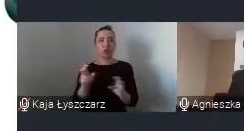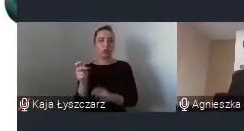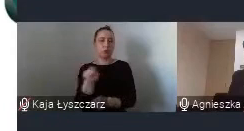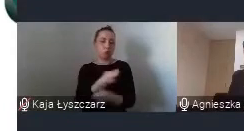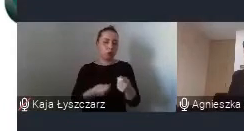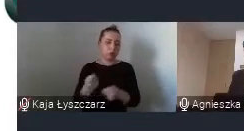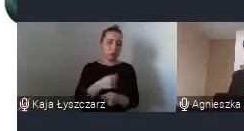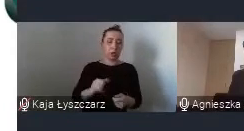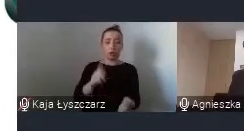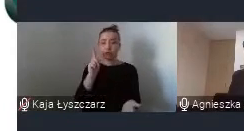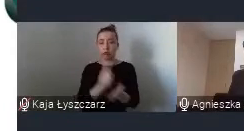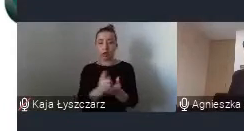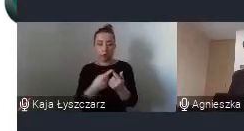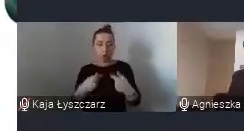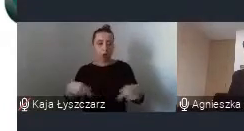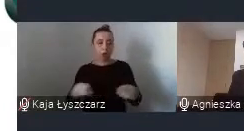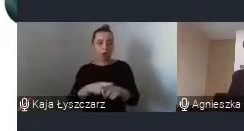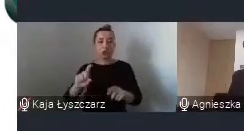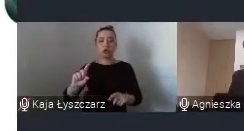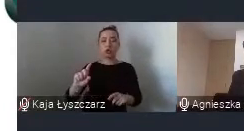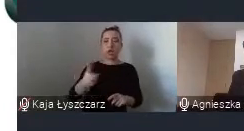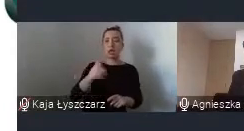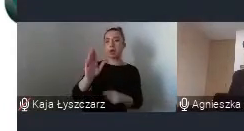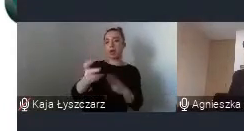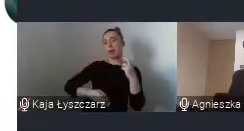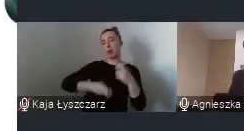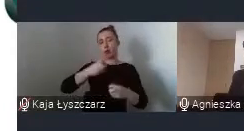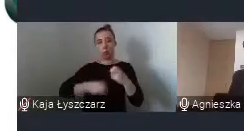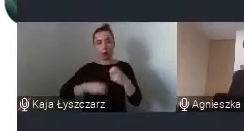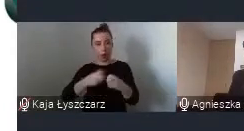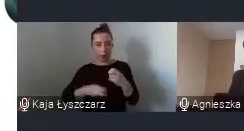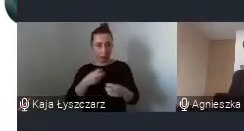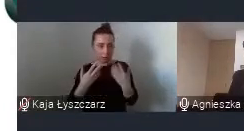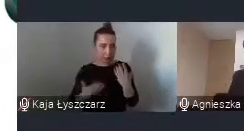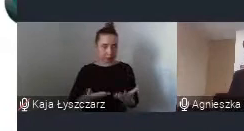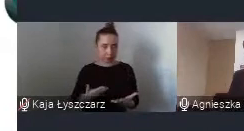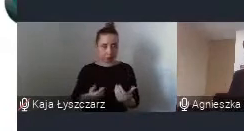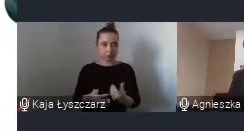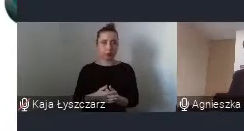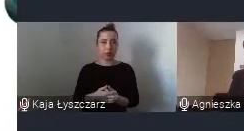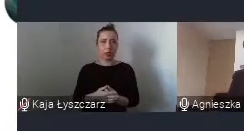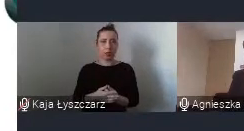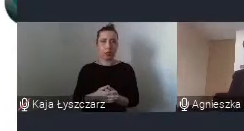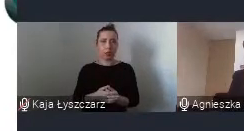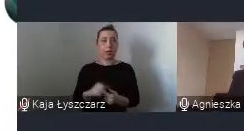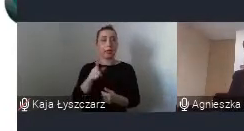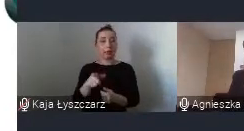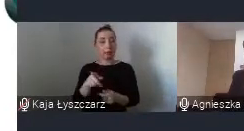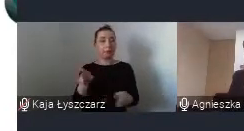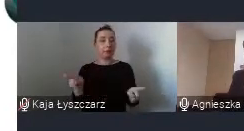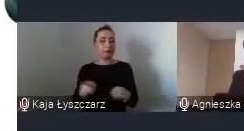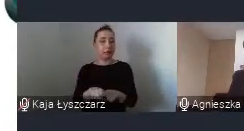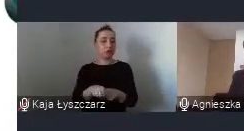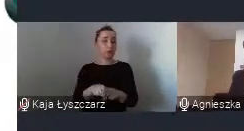realizacja, jakie są wyzwania, z którymi się mierzą autorzy i również są tam kontakty do miast,